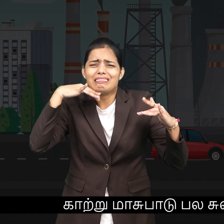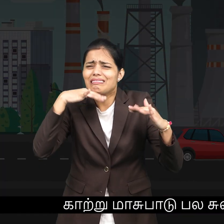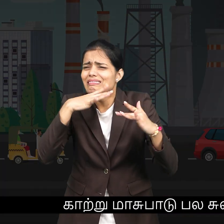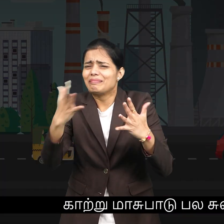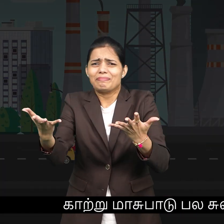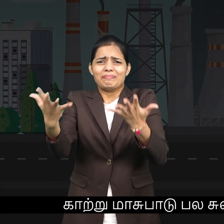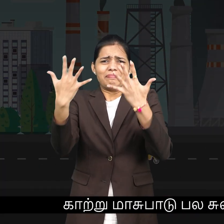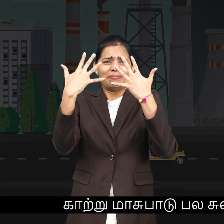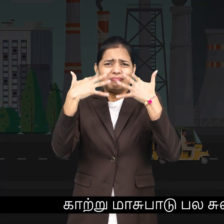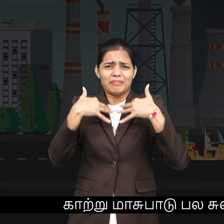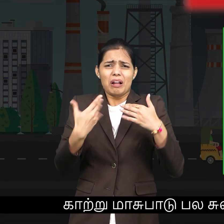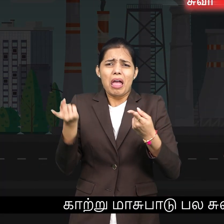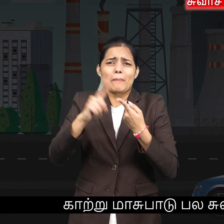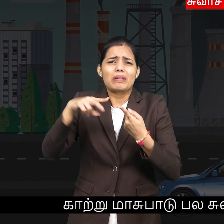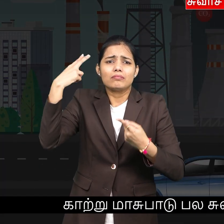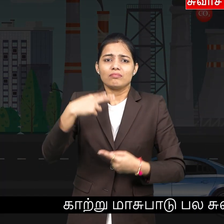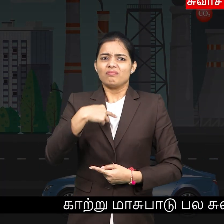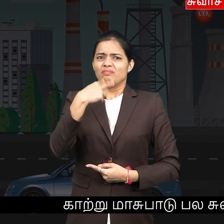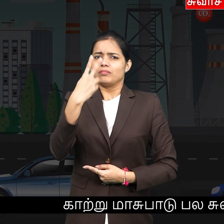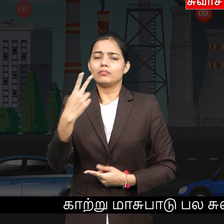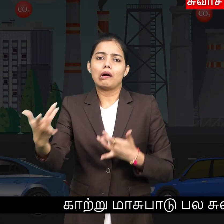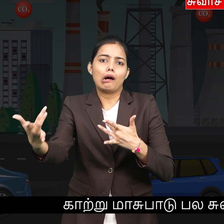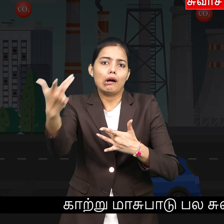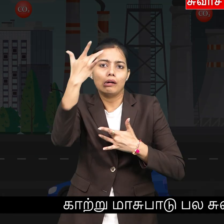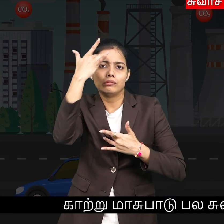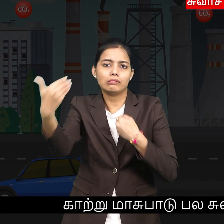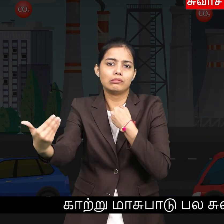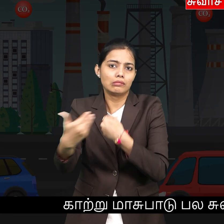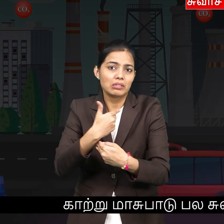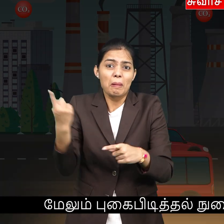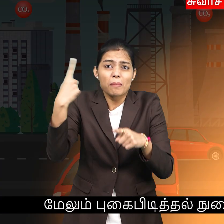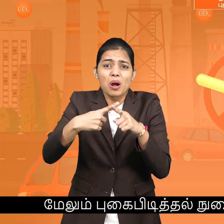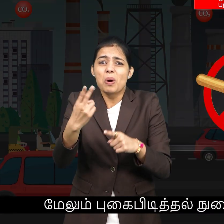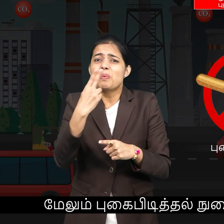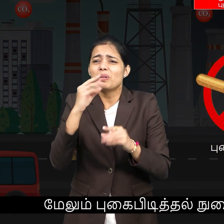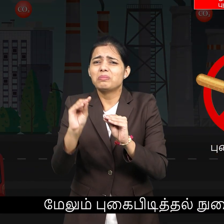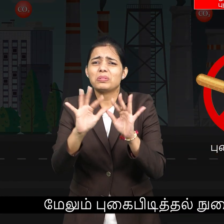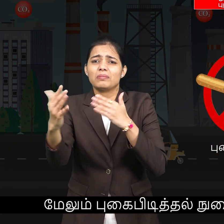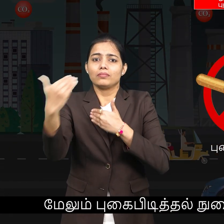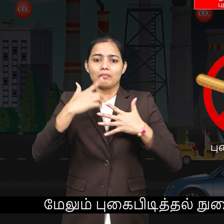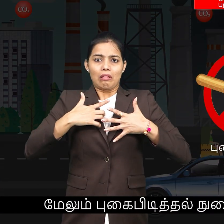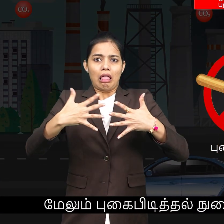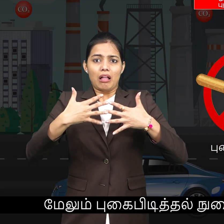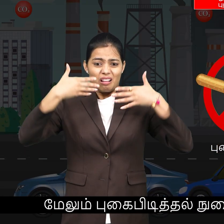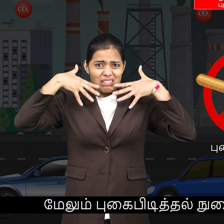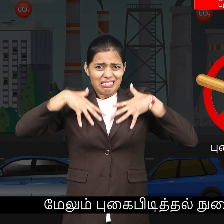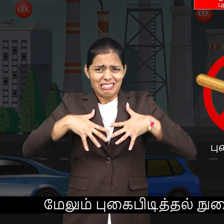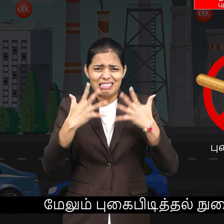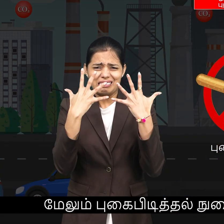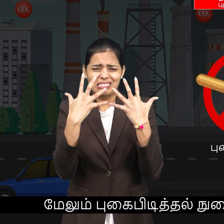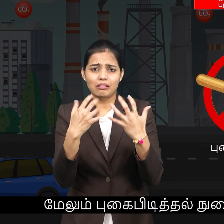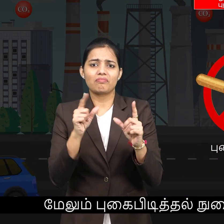காற்று மாசுபாடு பல சுவாச நோய்களை ஏற்படுத்துகிறது. மேலும் புகைப்பிடித்தல்